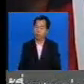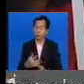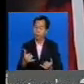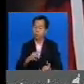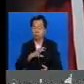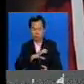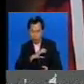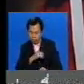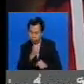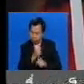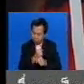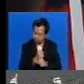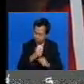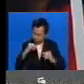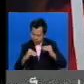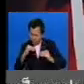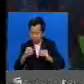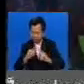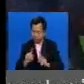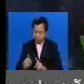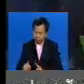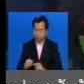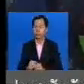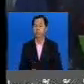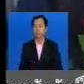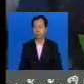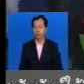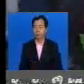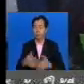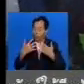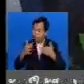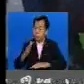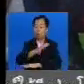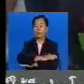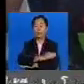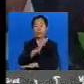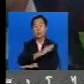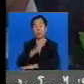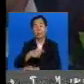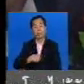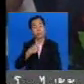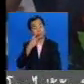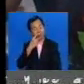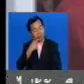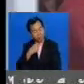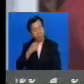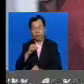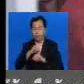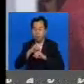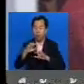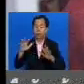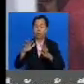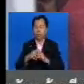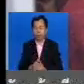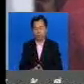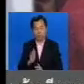นมี2มาตรฐานส่วนการเปิดหนังสือพิมพ์ The Red News แกนนำกลุ่มคนเสื้อแดงก็กล่าวว่าเป็นการจัดทำขึ้น